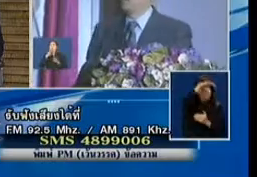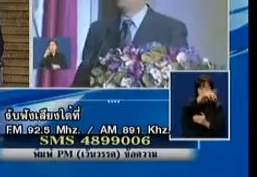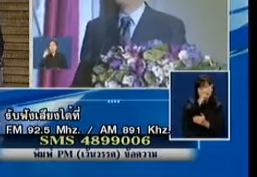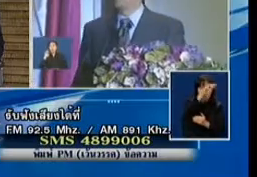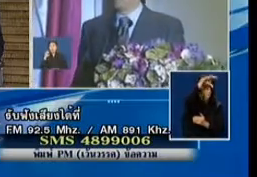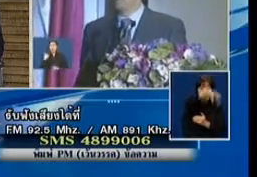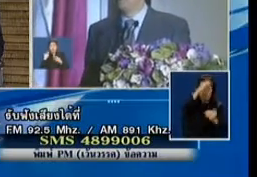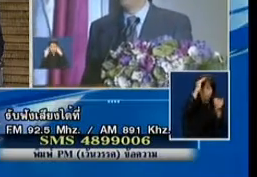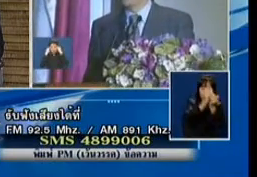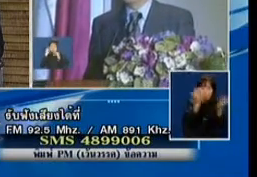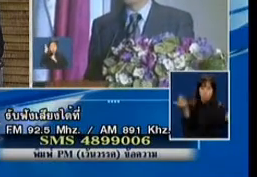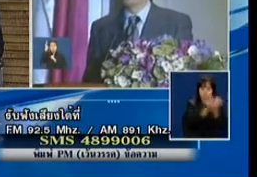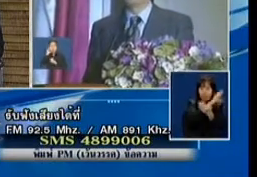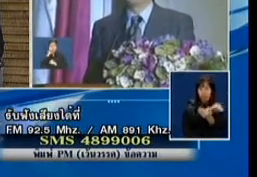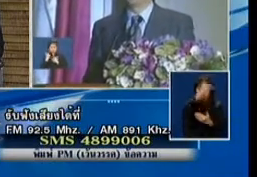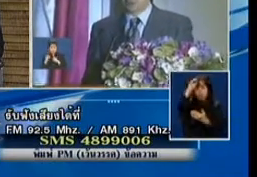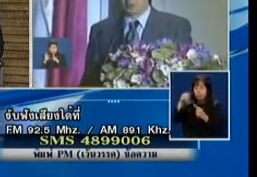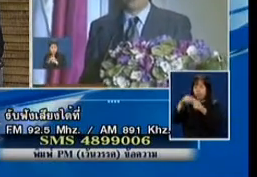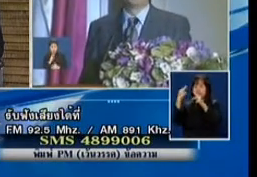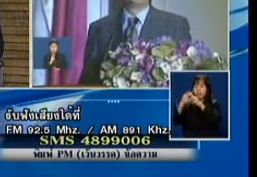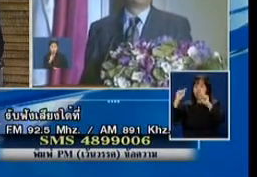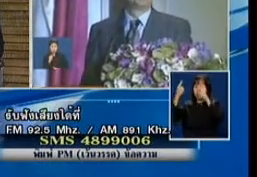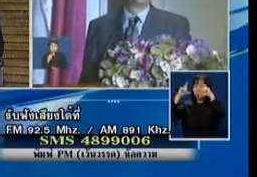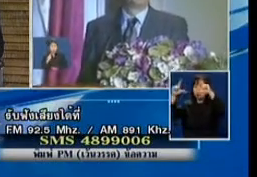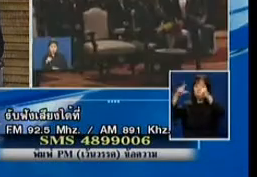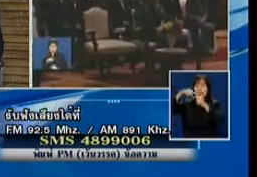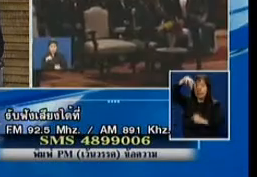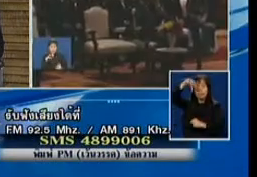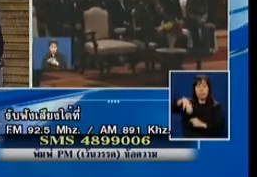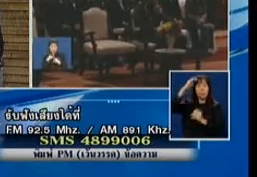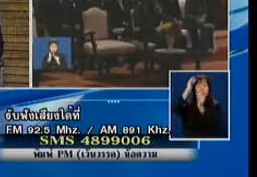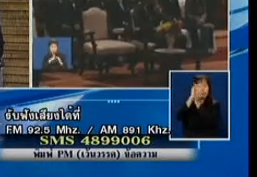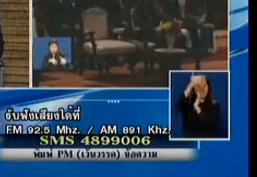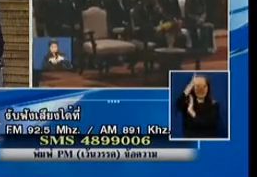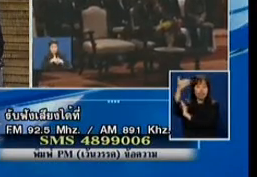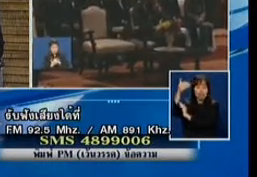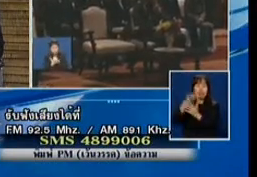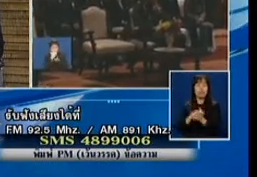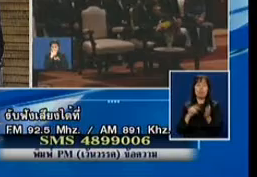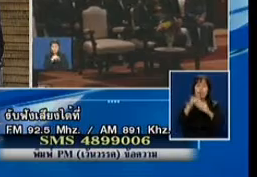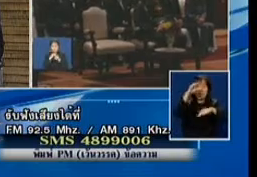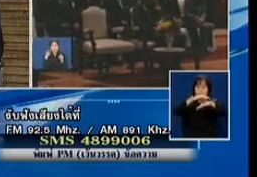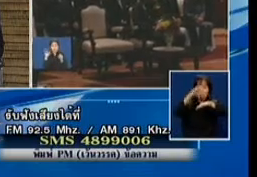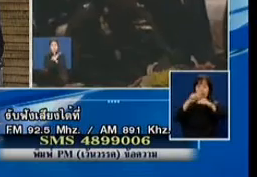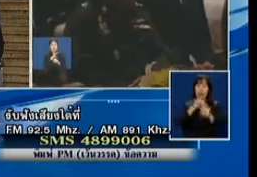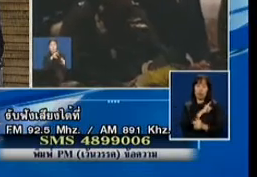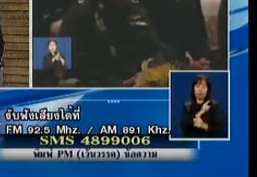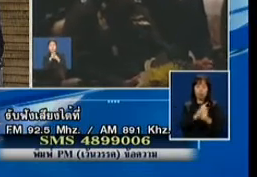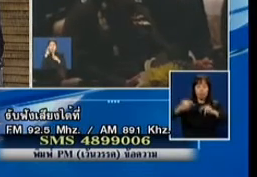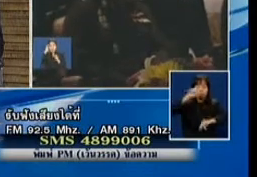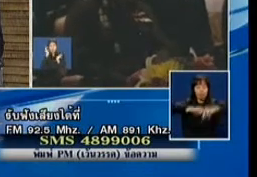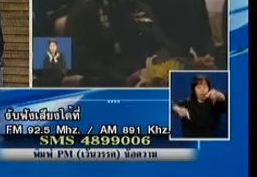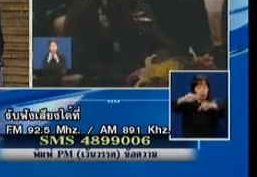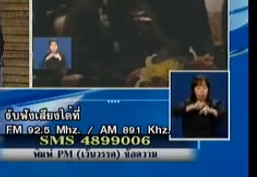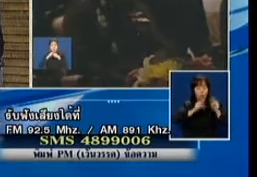ความคาดหวังก็คือว่าเราจะมีคนไกลเนี่ยที่เรียกว่าก.ตร.คือคณะกรรมการที่ตรวจสอบและติดตามการบริหาร